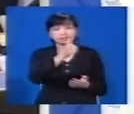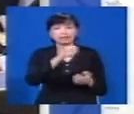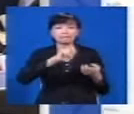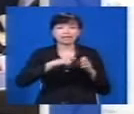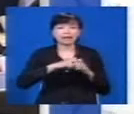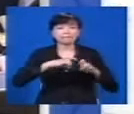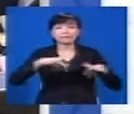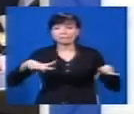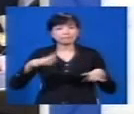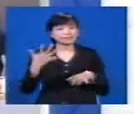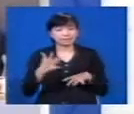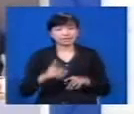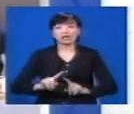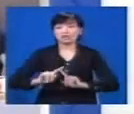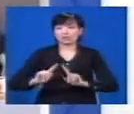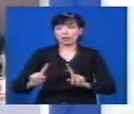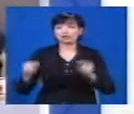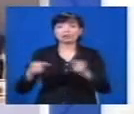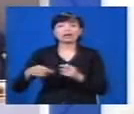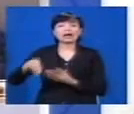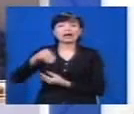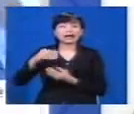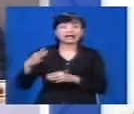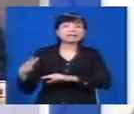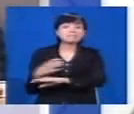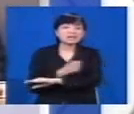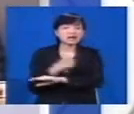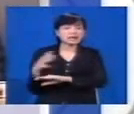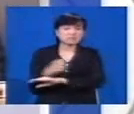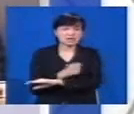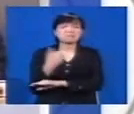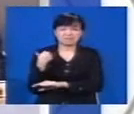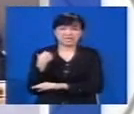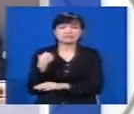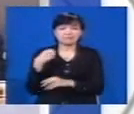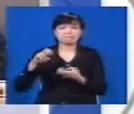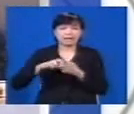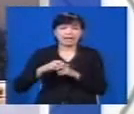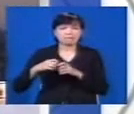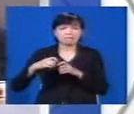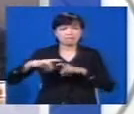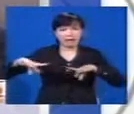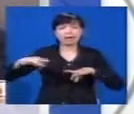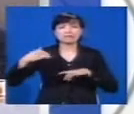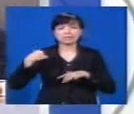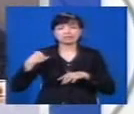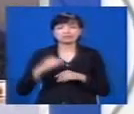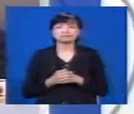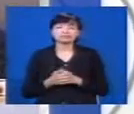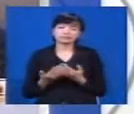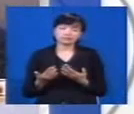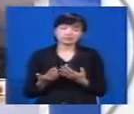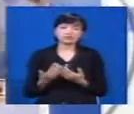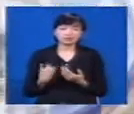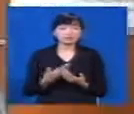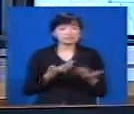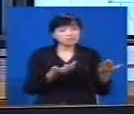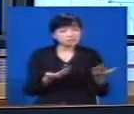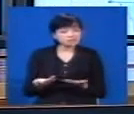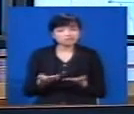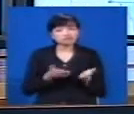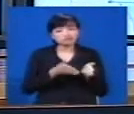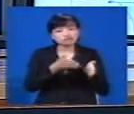ความขัดแย้งแต่ด้านการเมืองเนี่ยอย่างที่คุณจอมบอกเนี่ยมีครับในที่ประชุมเนี่ย เราได้เชิญความเห็นจากทุกฝ่ายนะครับ